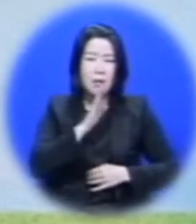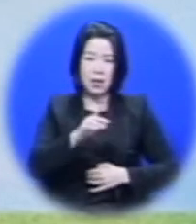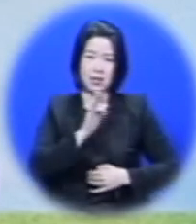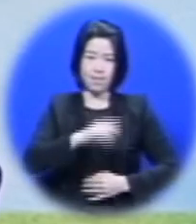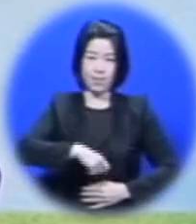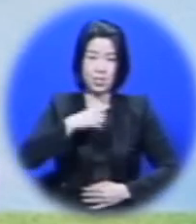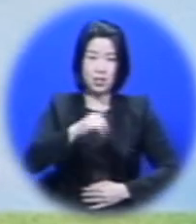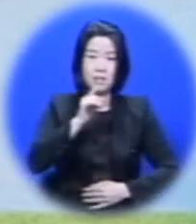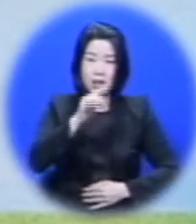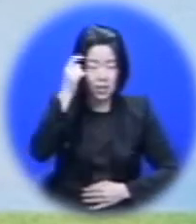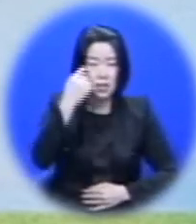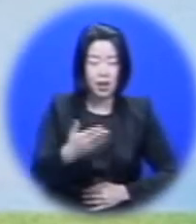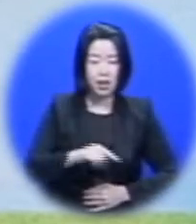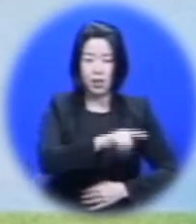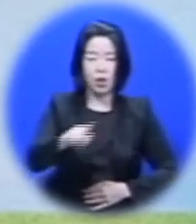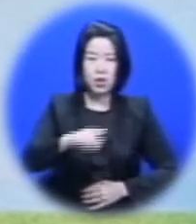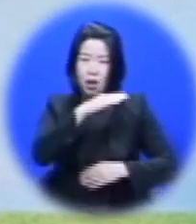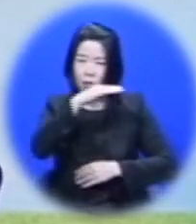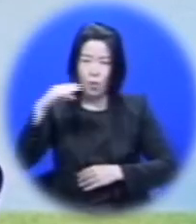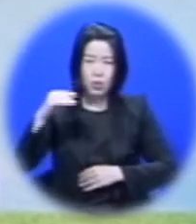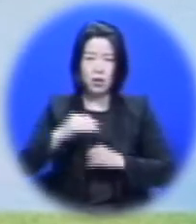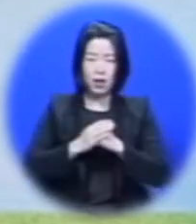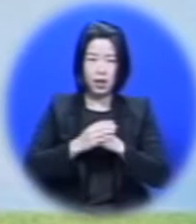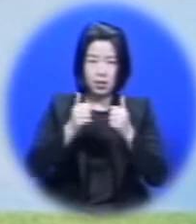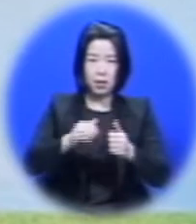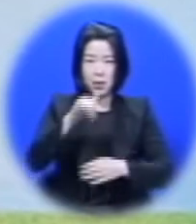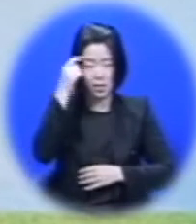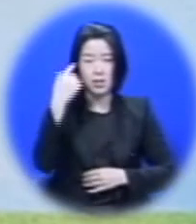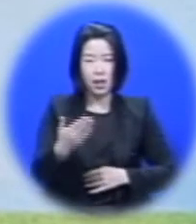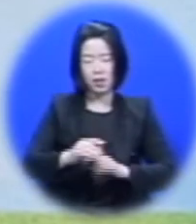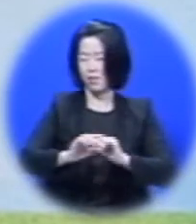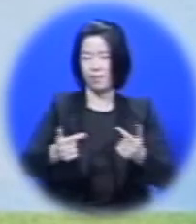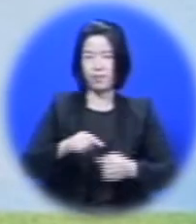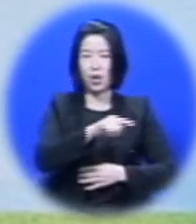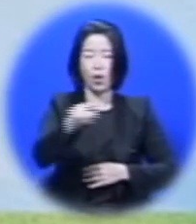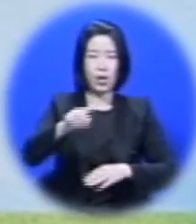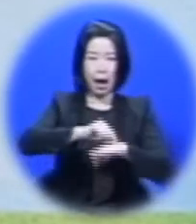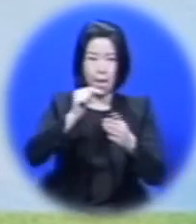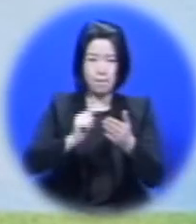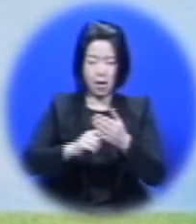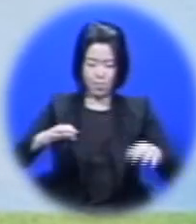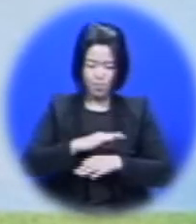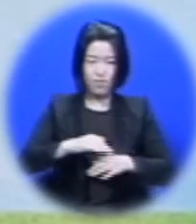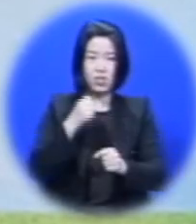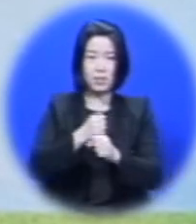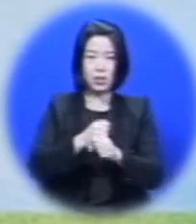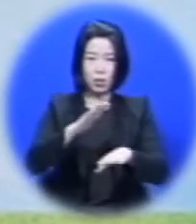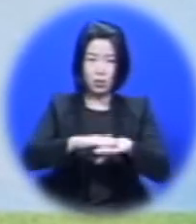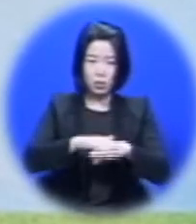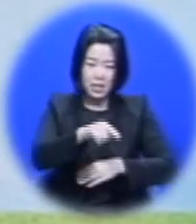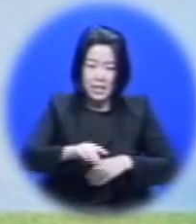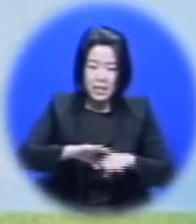말하느냐? 너희가 공정하게 사람을 재판하느냐? 그렇지 않구나. 너희가 마음으로는 불의를 꾸미고 손으로는